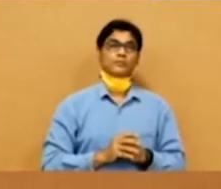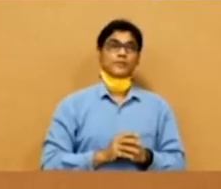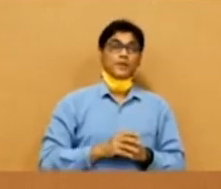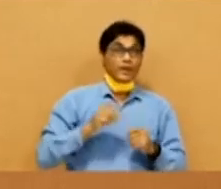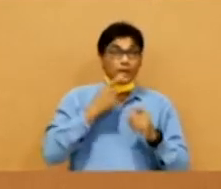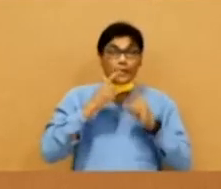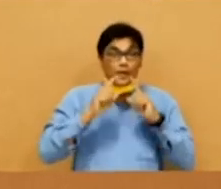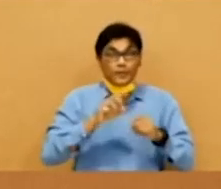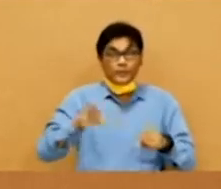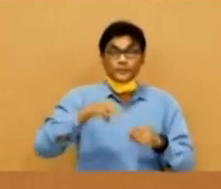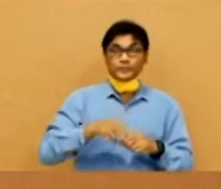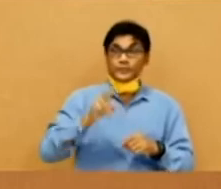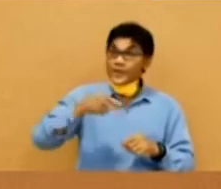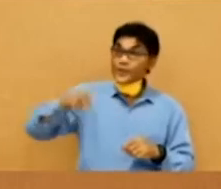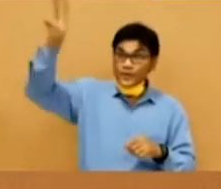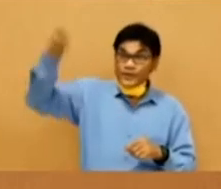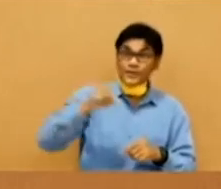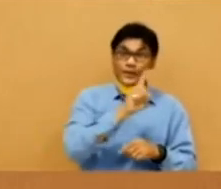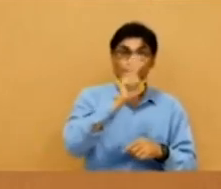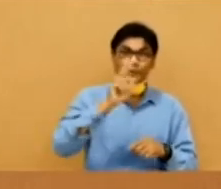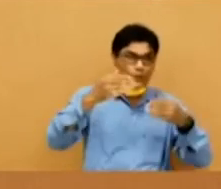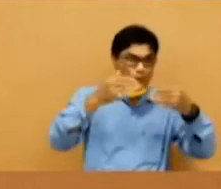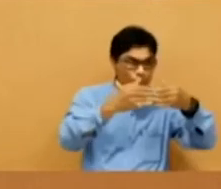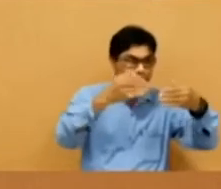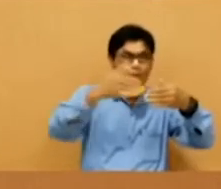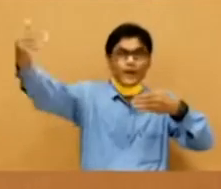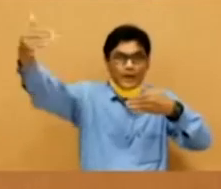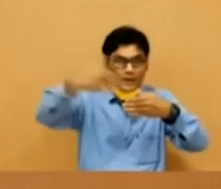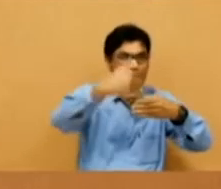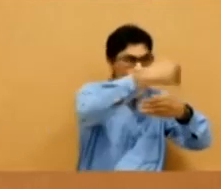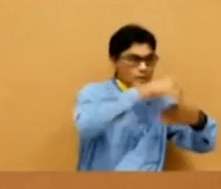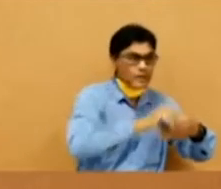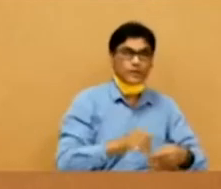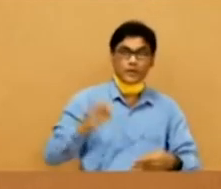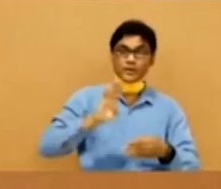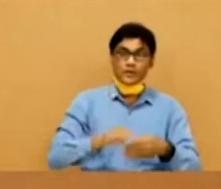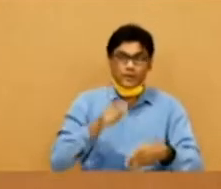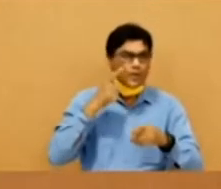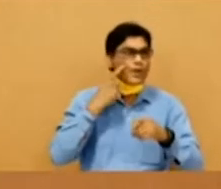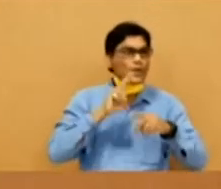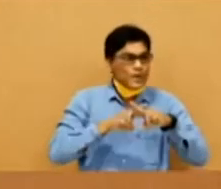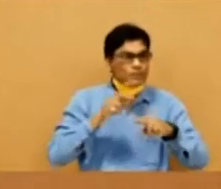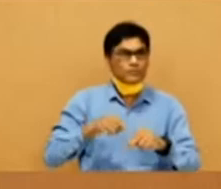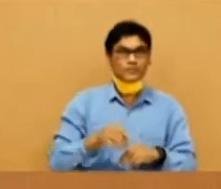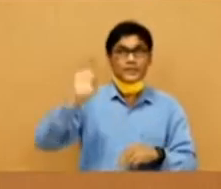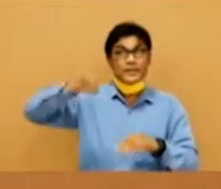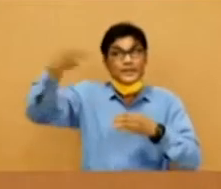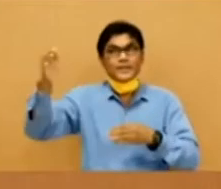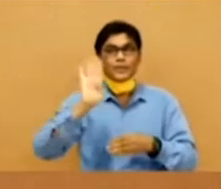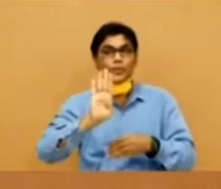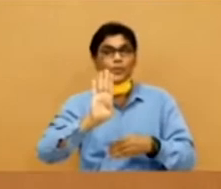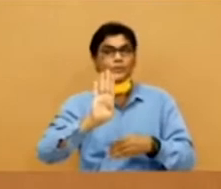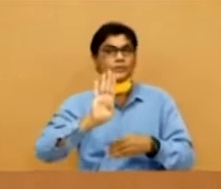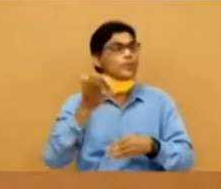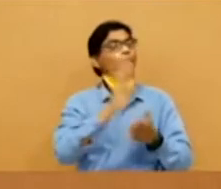ଏବଂ ଯେଉଁ ଗାଡ଼ିଗୁଡ଼ିକ ଏଇ ଯେଉଁ 12 ବର୍ଡ଼ର ଚେକ୍ପୋଷ୍ଟରେ ପହଞ୍ଚିବେ ସେମାନଙ୍କ ପାଖରେ ଯଦି ସେହି ରାଜ୍ୟର ଅନୁମତି